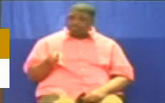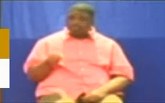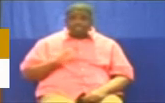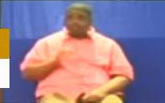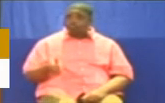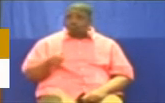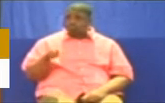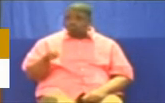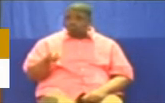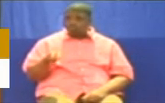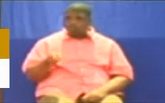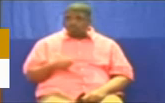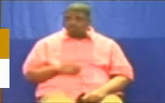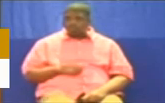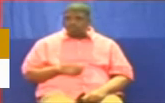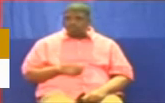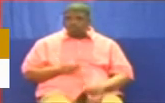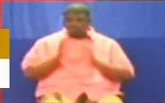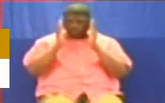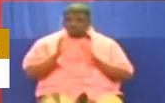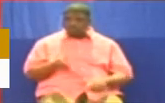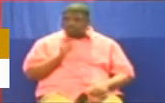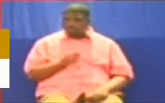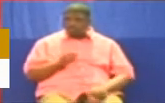ikimruhusu, Mheshimiwa Spika, naomba tuiondoe hiyo O.